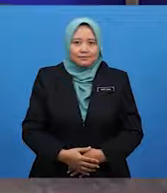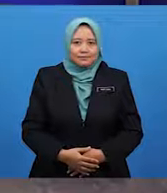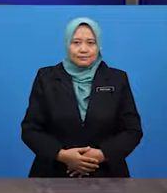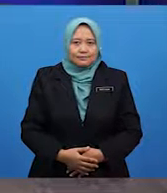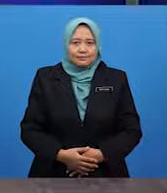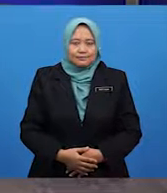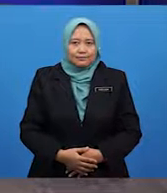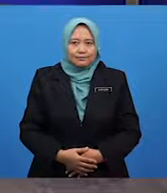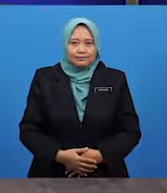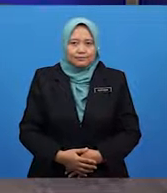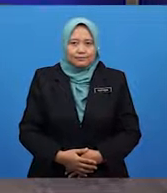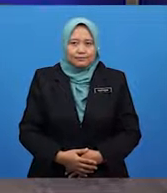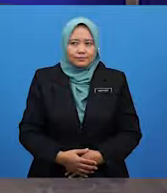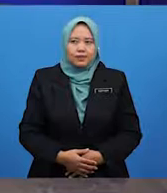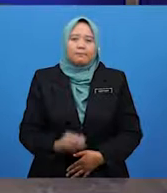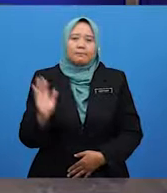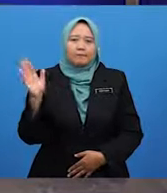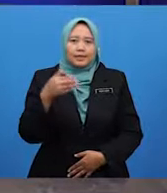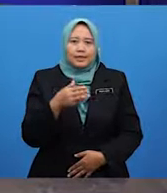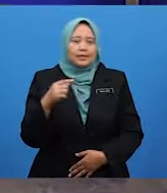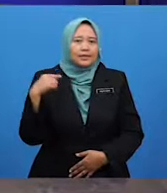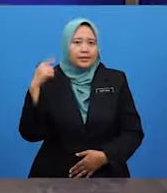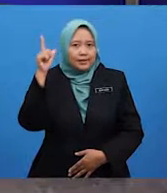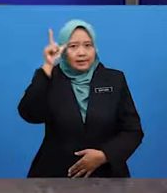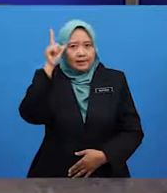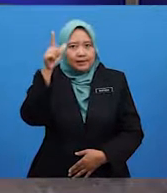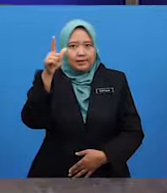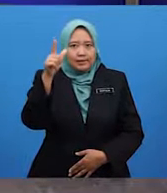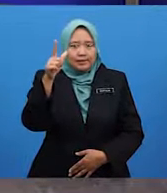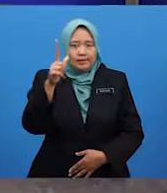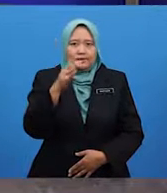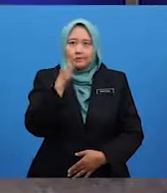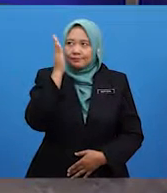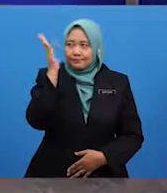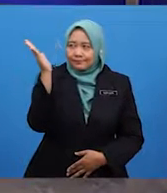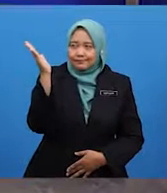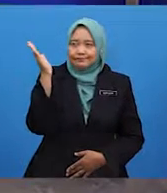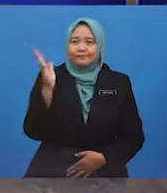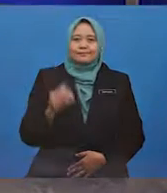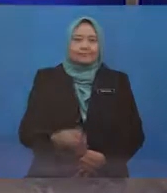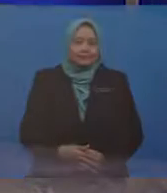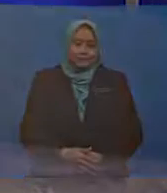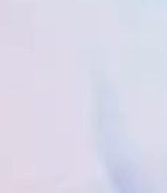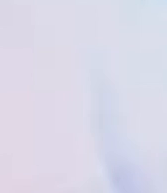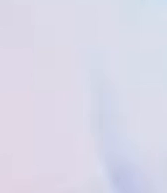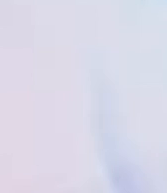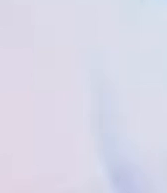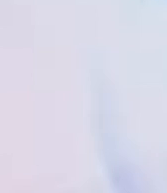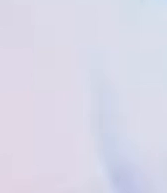Jadi para pelajar semua, mari kita lihat di paparan yang telah disediakan. Roll VT.